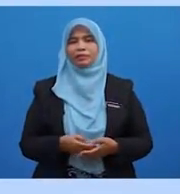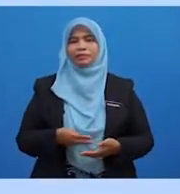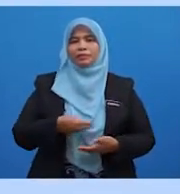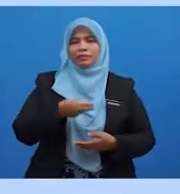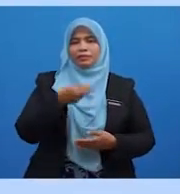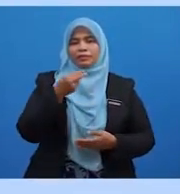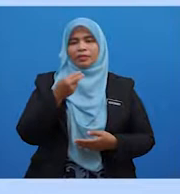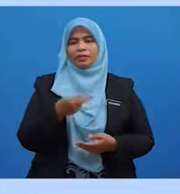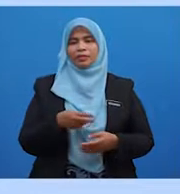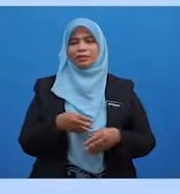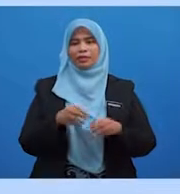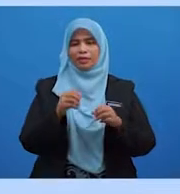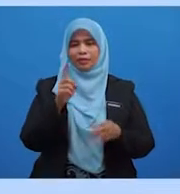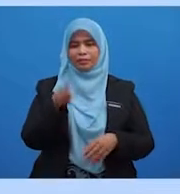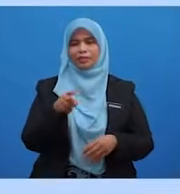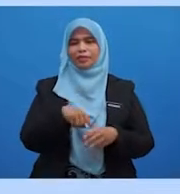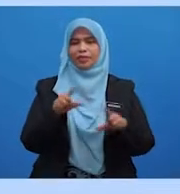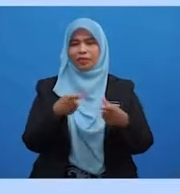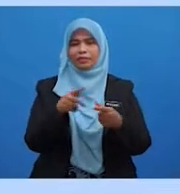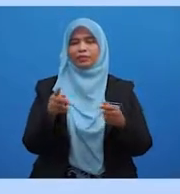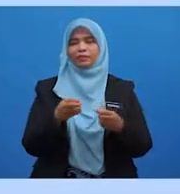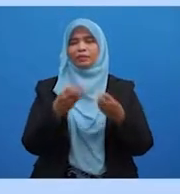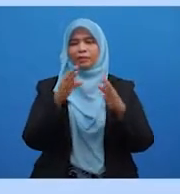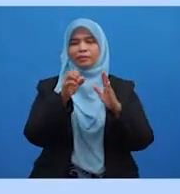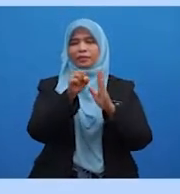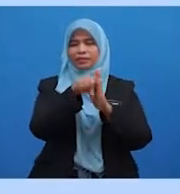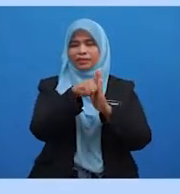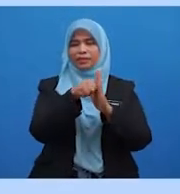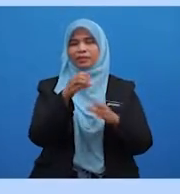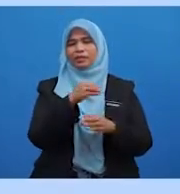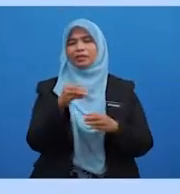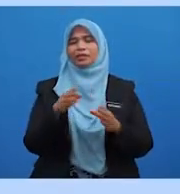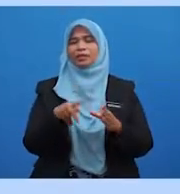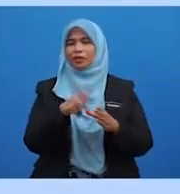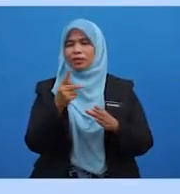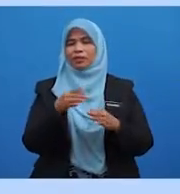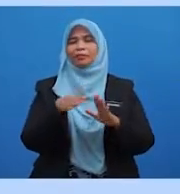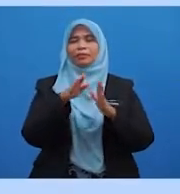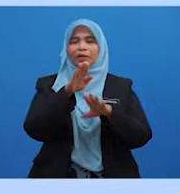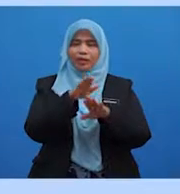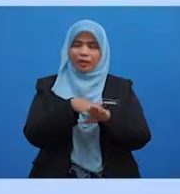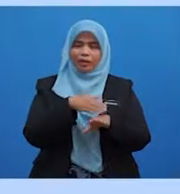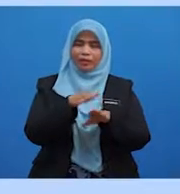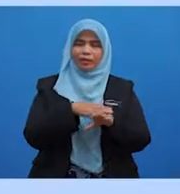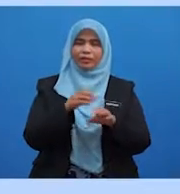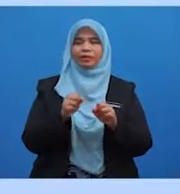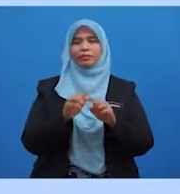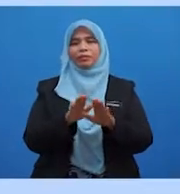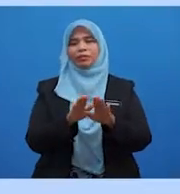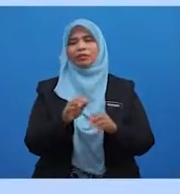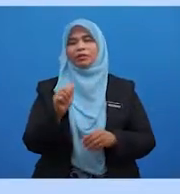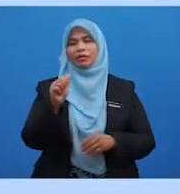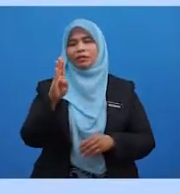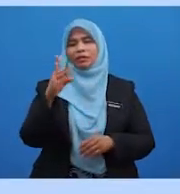Pernafasan seharusnya dilakukan untuk beberapa saat dan dikeluarkan perlahan-lahan dengan menolak abdomen